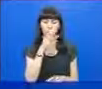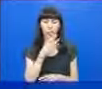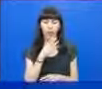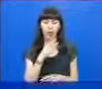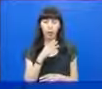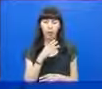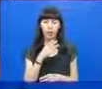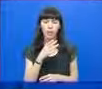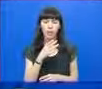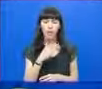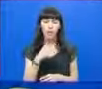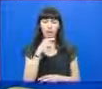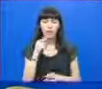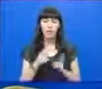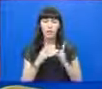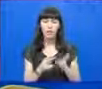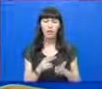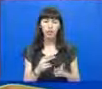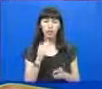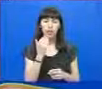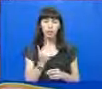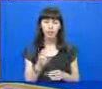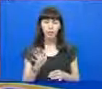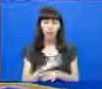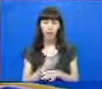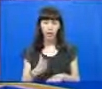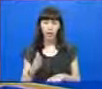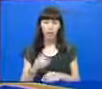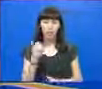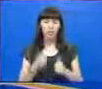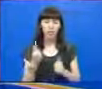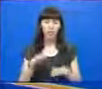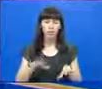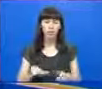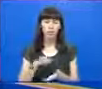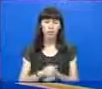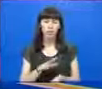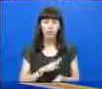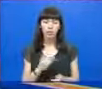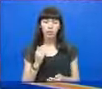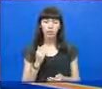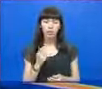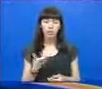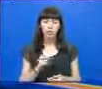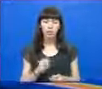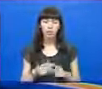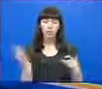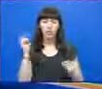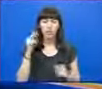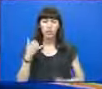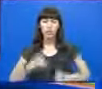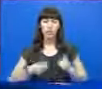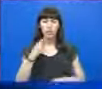баған ол Ресейге барып, сол жақтан халықаралық ғылыми жобалар байқауында бірінші орын алдым. Оған әрине осы мектебімнің